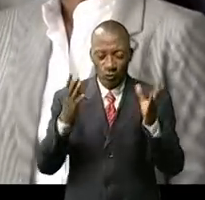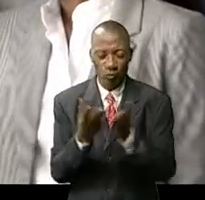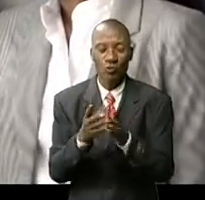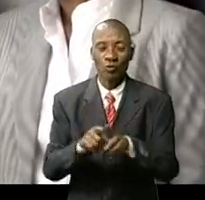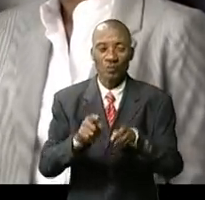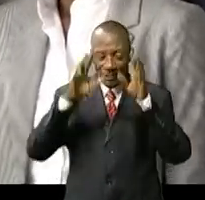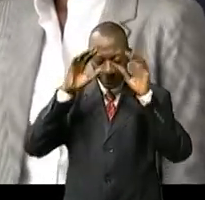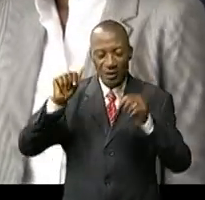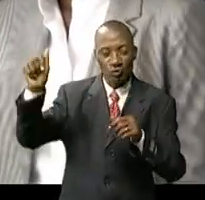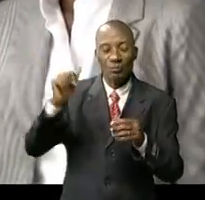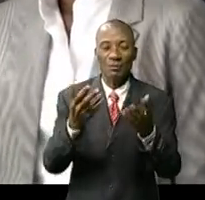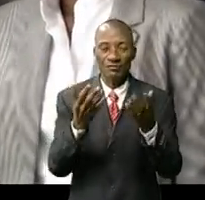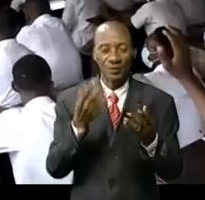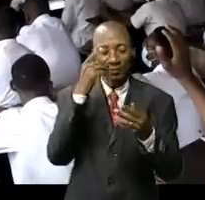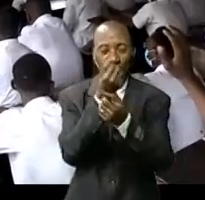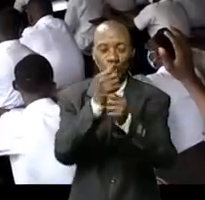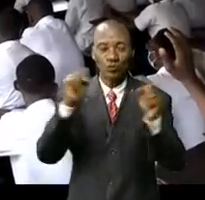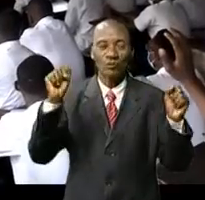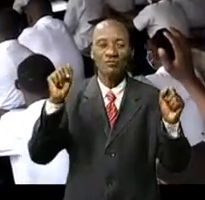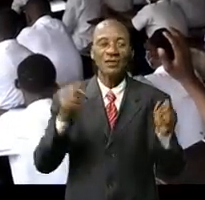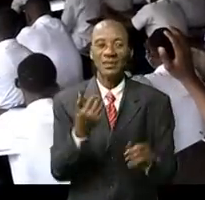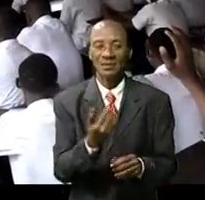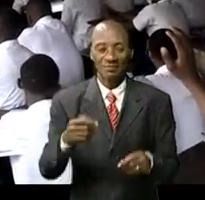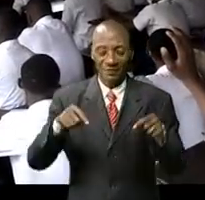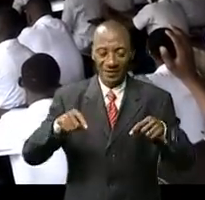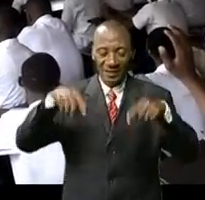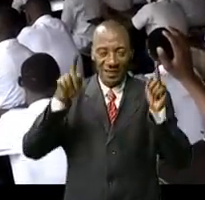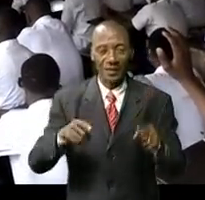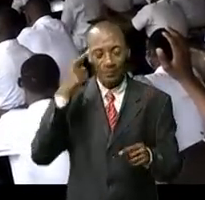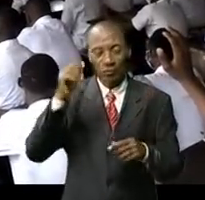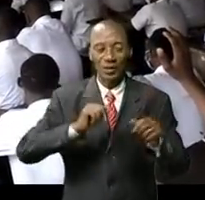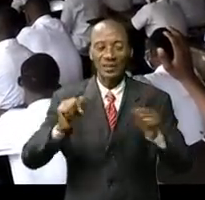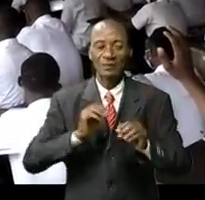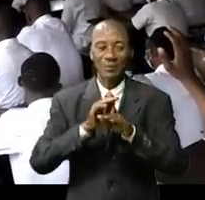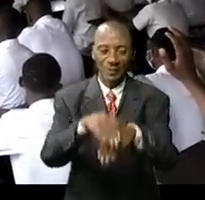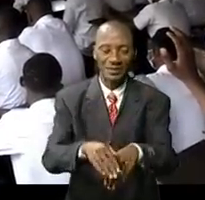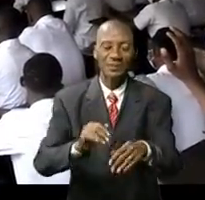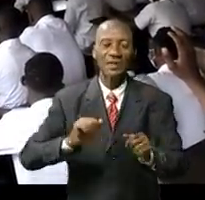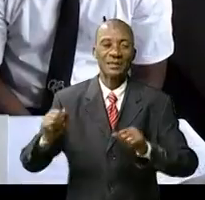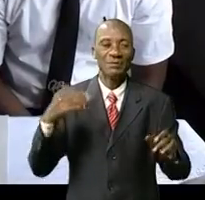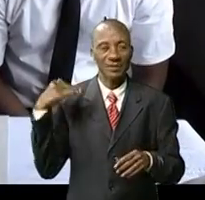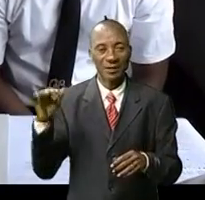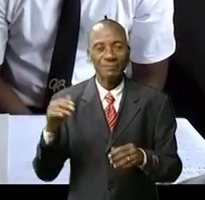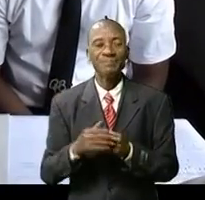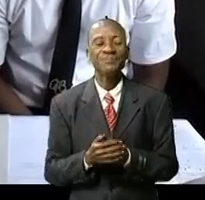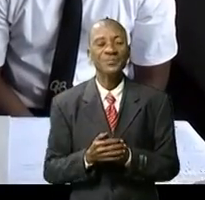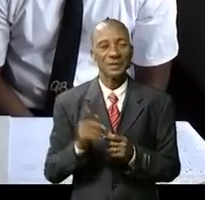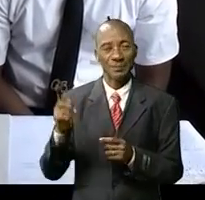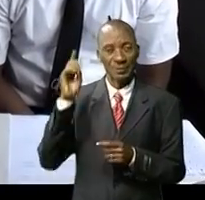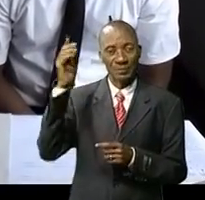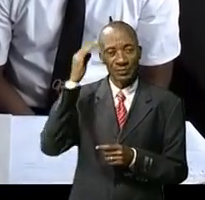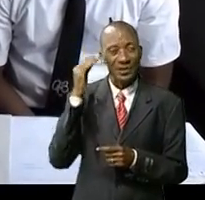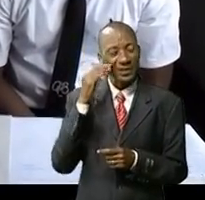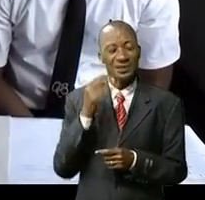année et de permettre que nos élèves puissent présenter leurs examens d'État. Le chef de l'exécutif national a salué